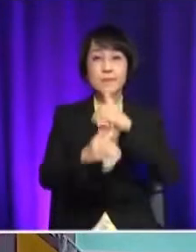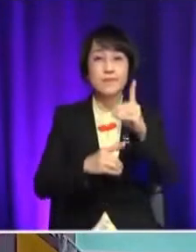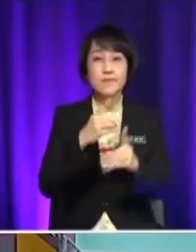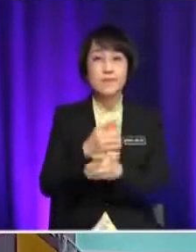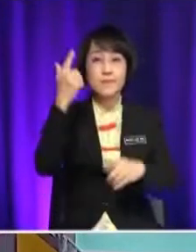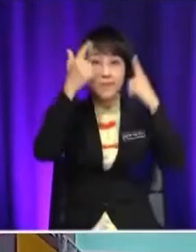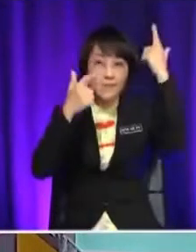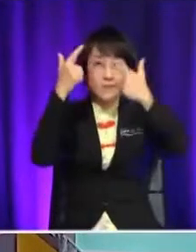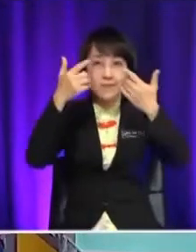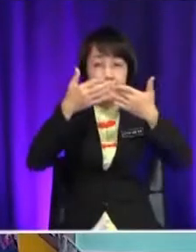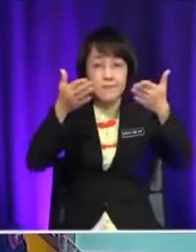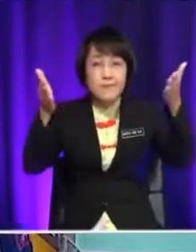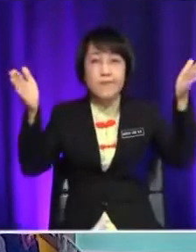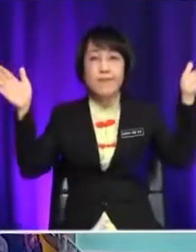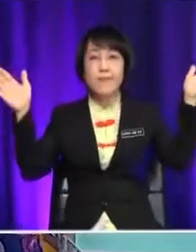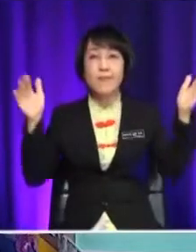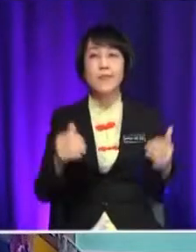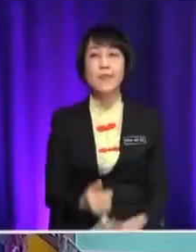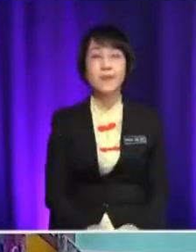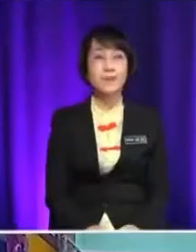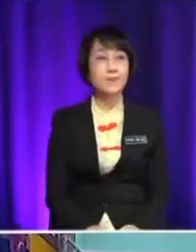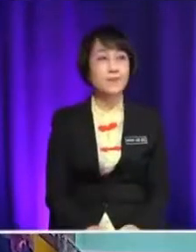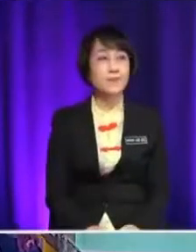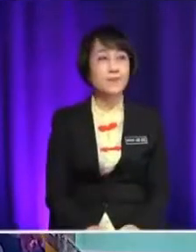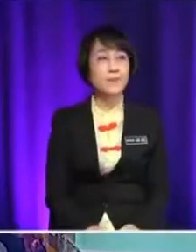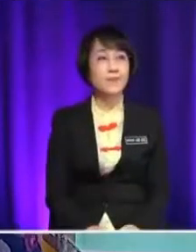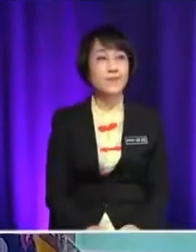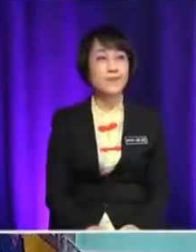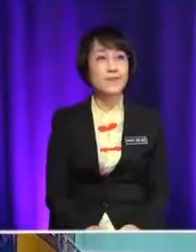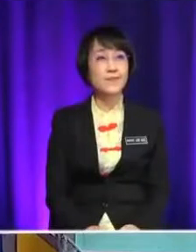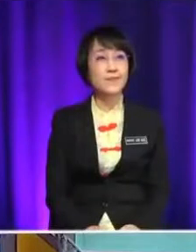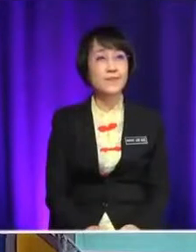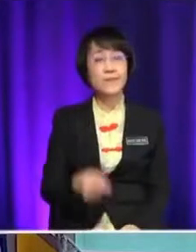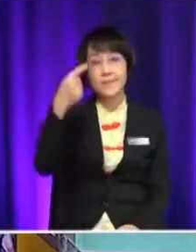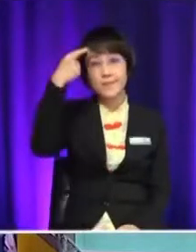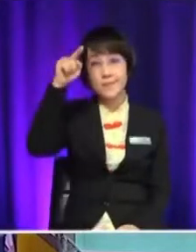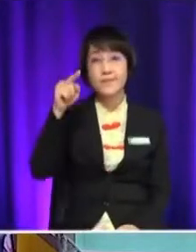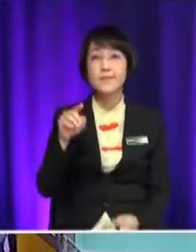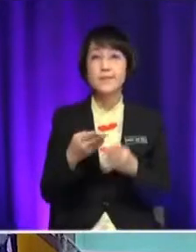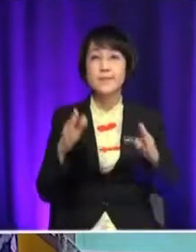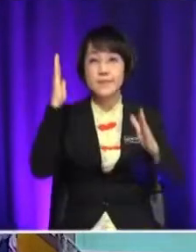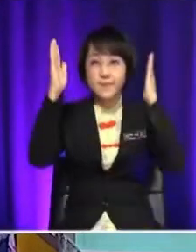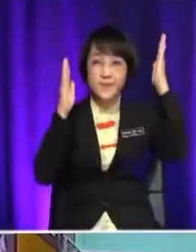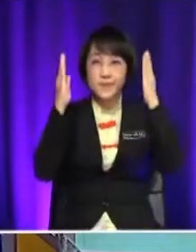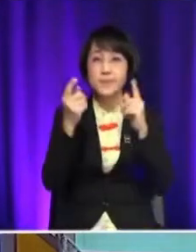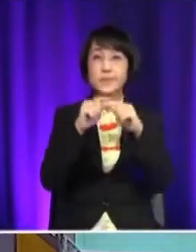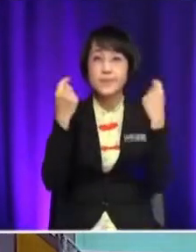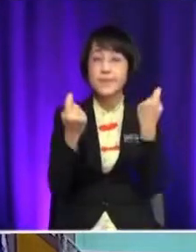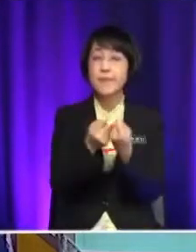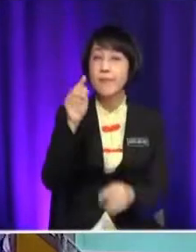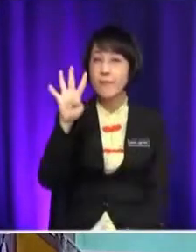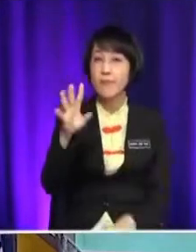sebenarnya. Okey, baik Mira, kita teruskan saja ya. Silakan Cikgu. Okey, untuk Bahasa Melayu tingkatan 4, tajuk utamanya ialah